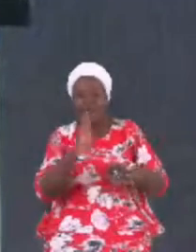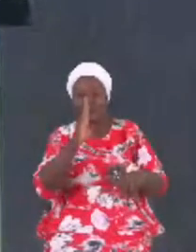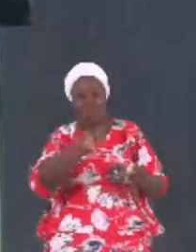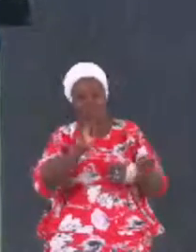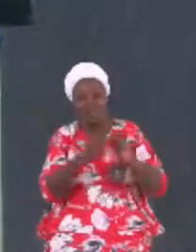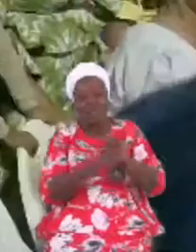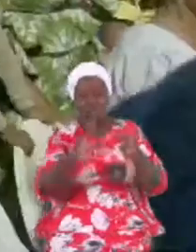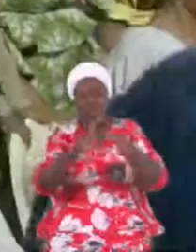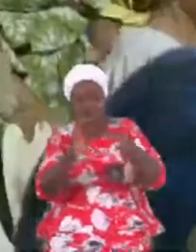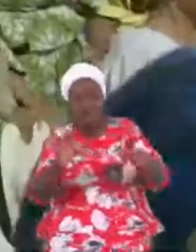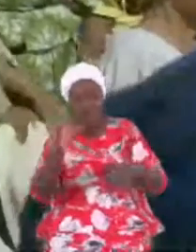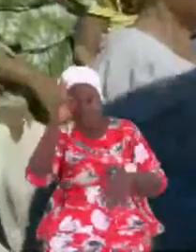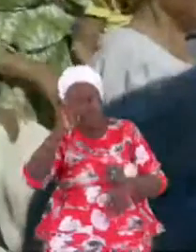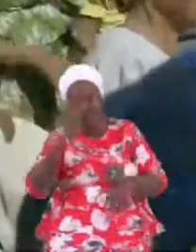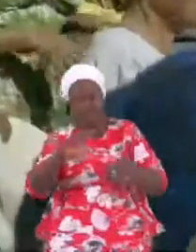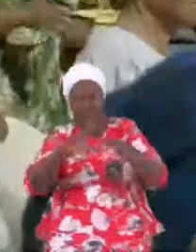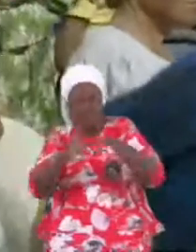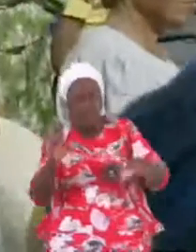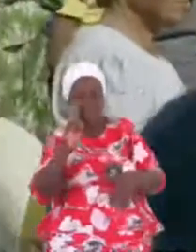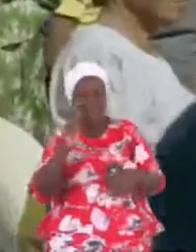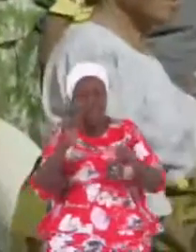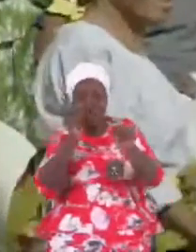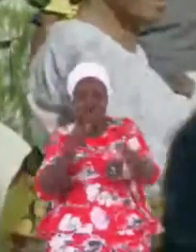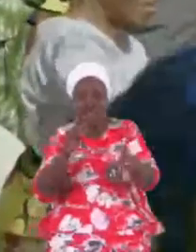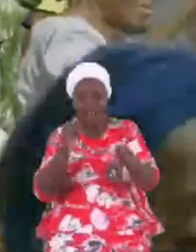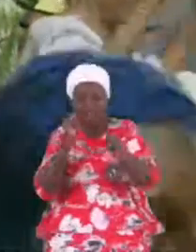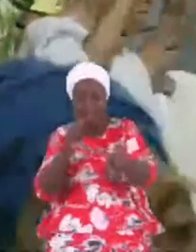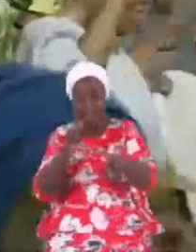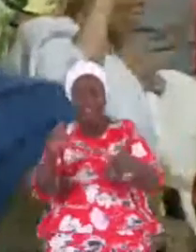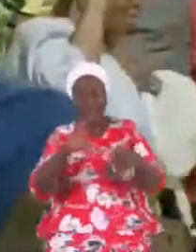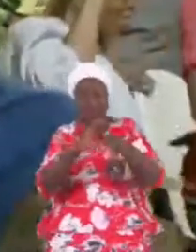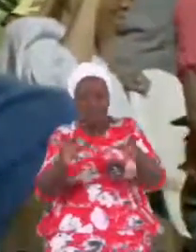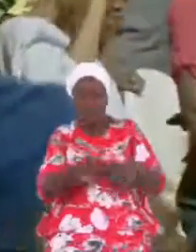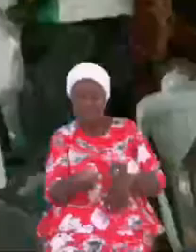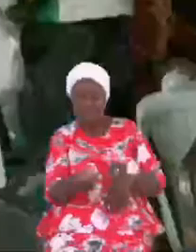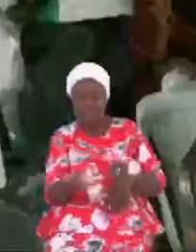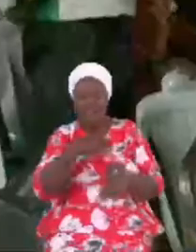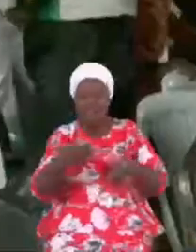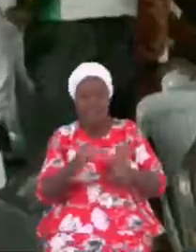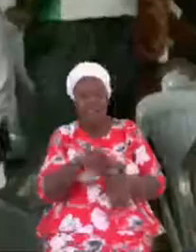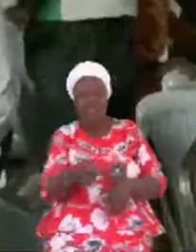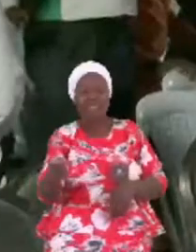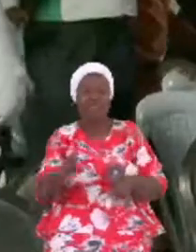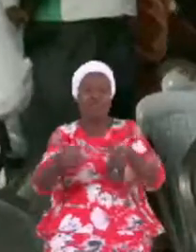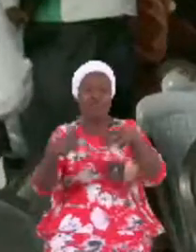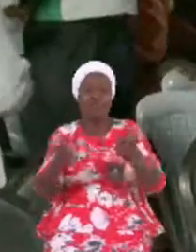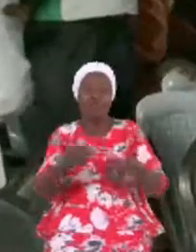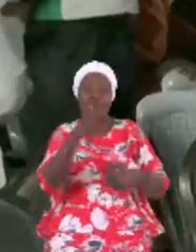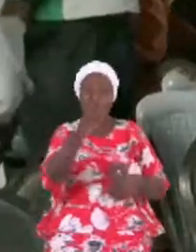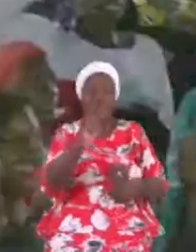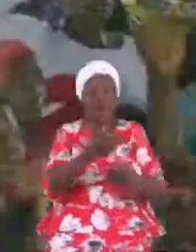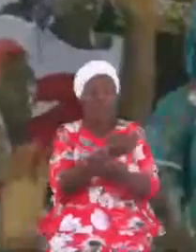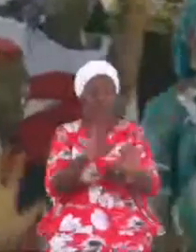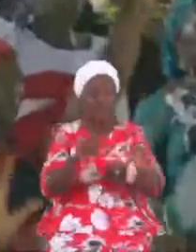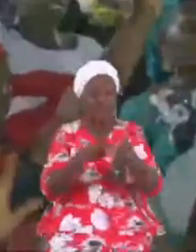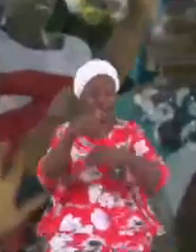Lis-le, délie-le, délie-la, délie-les et laisse-les aller. Tu es libre ce